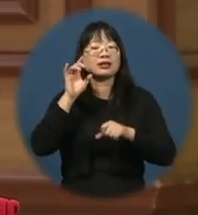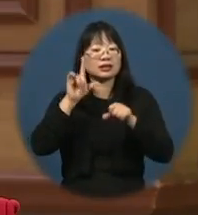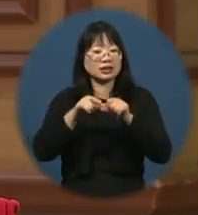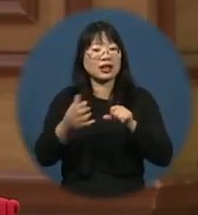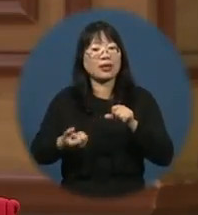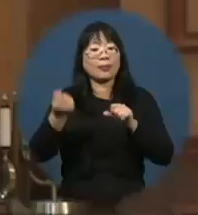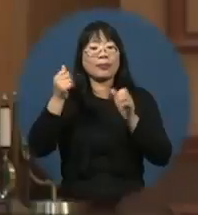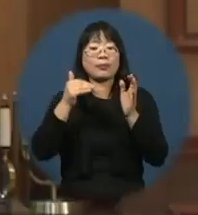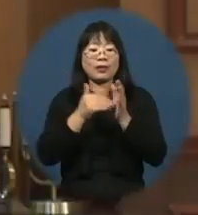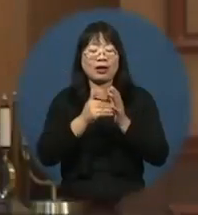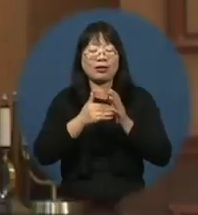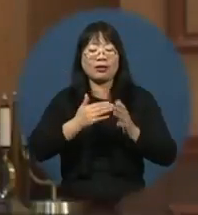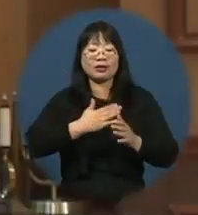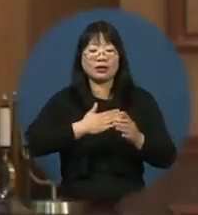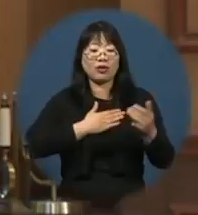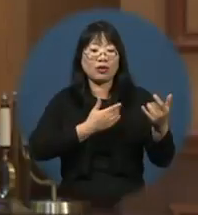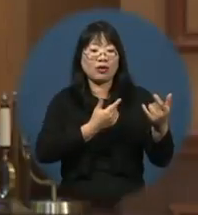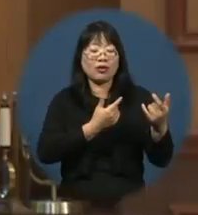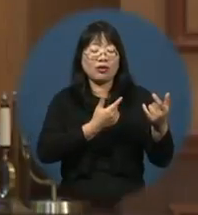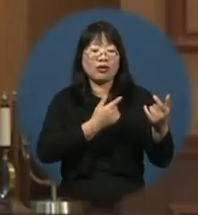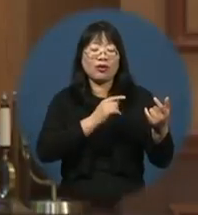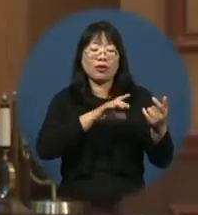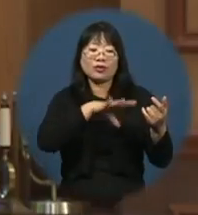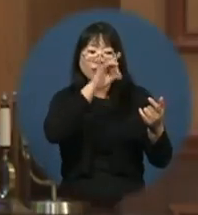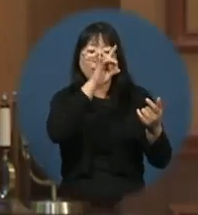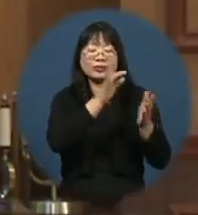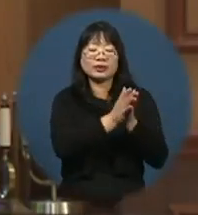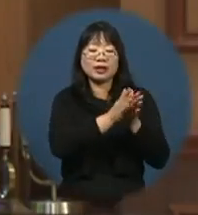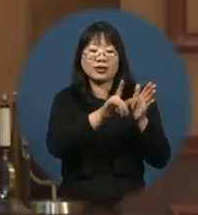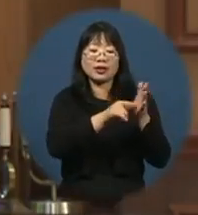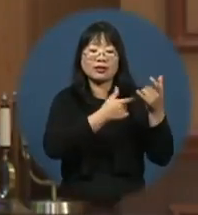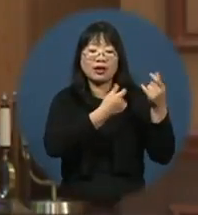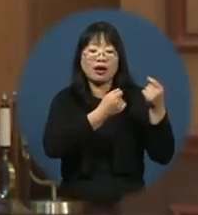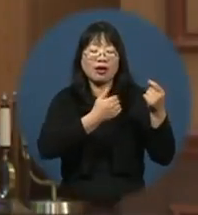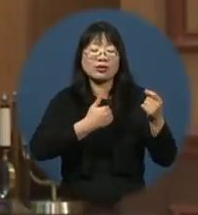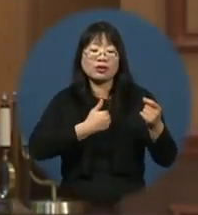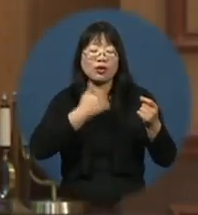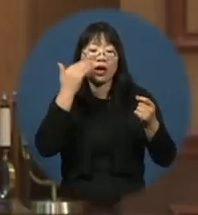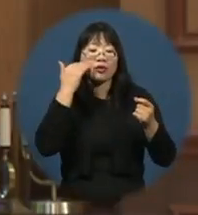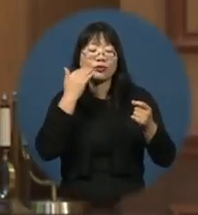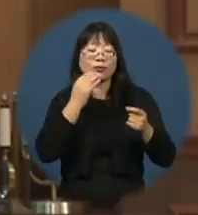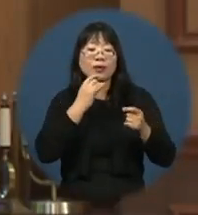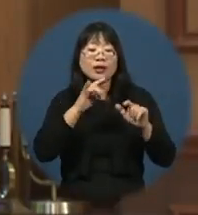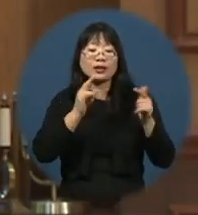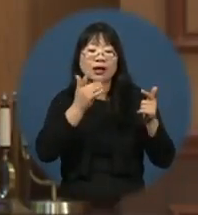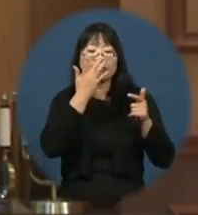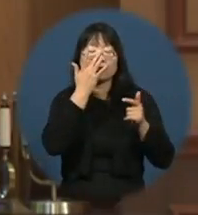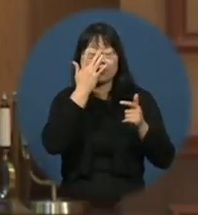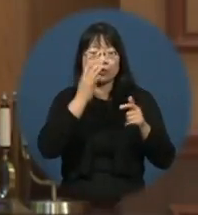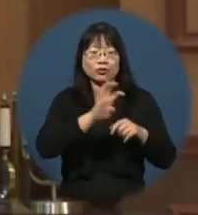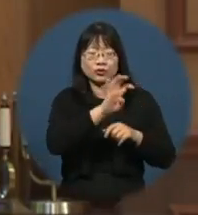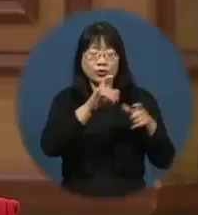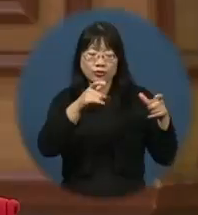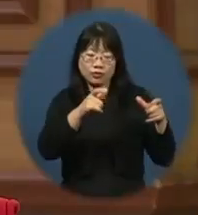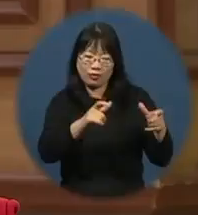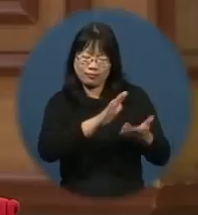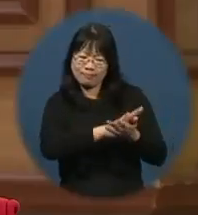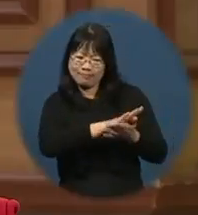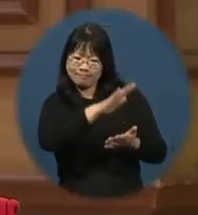네. 저희뿐만 아니라 제가 아까 처음 시작할 때 얘기한 것처럼 유럽 지역도 엄청나게 더웠다고 그러잖아요. 예, 맞습니다.